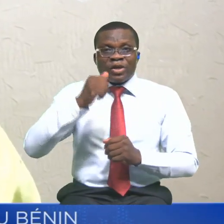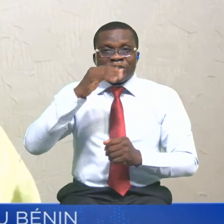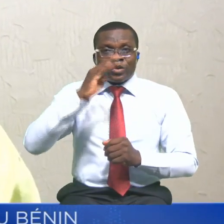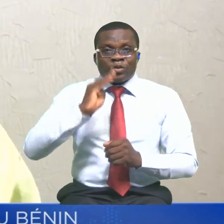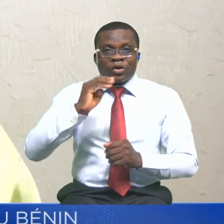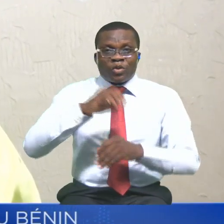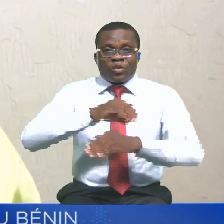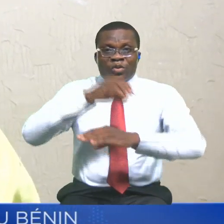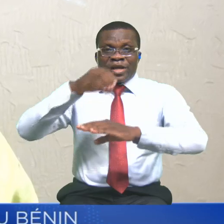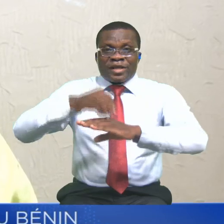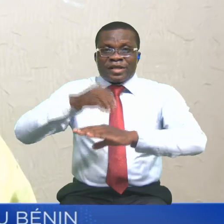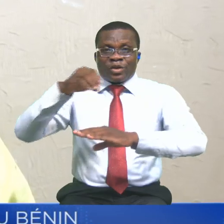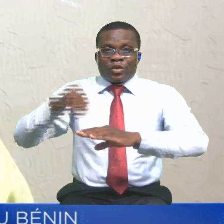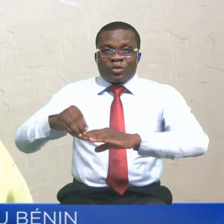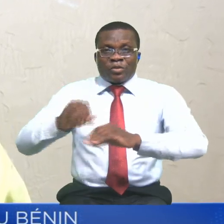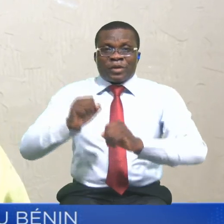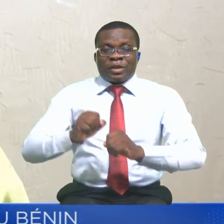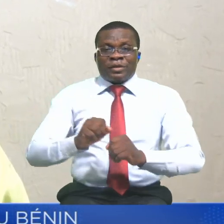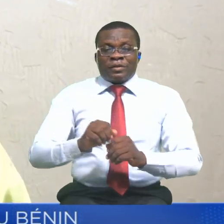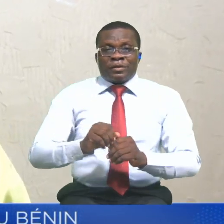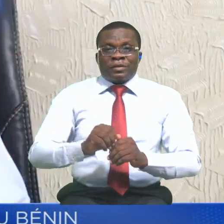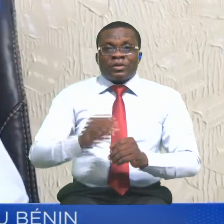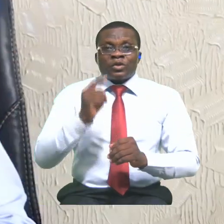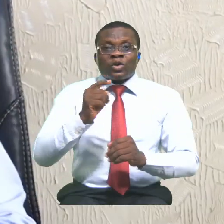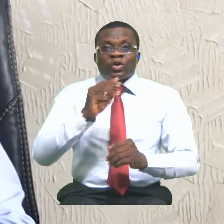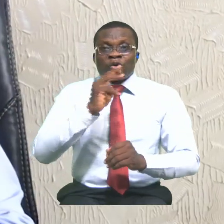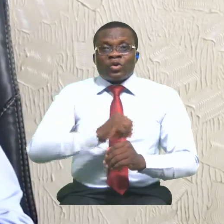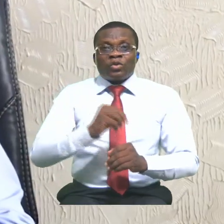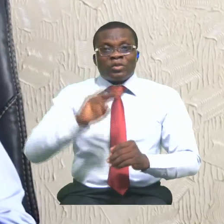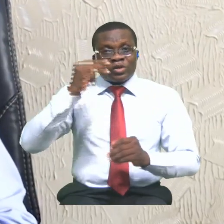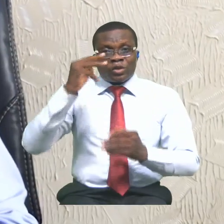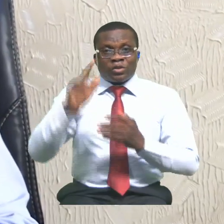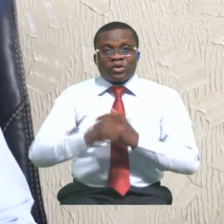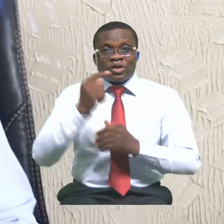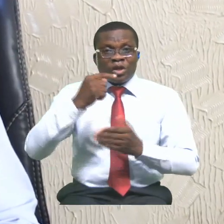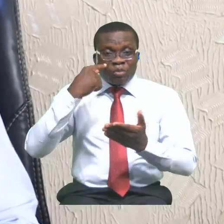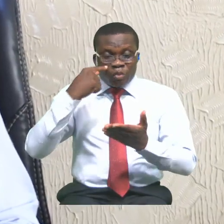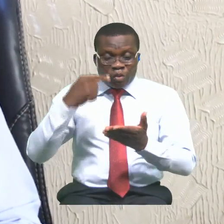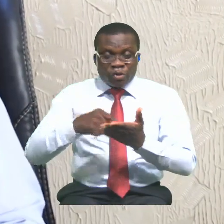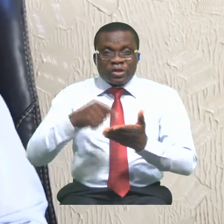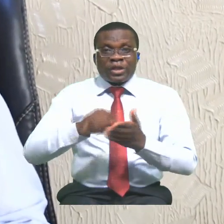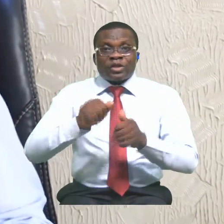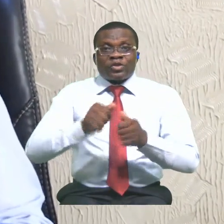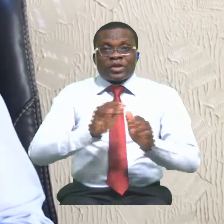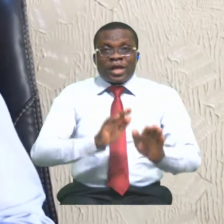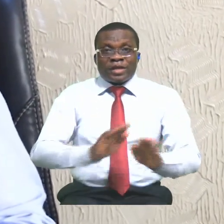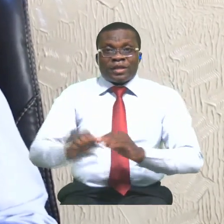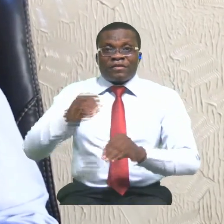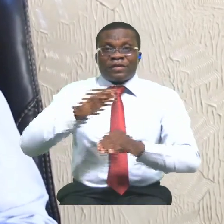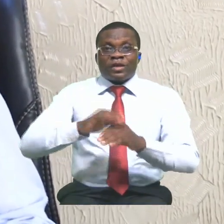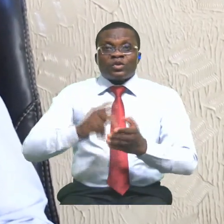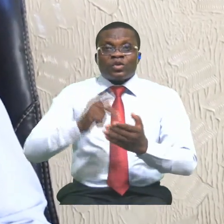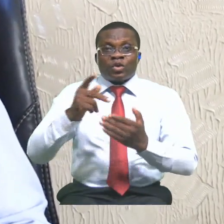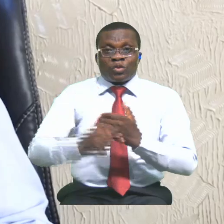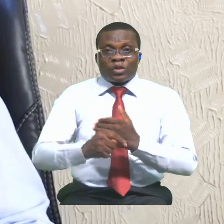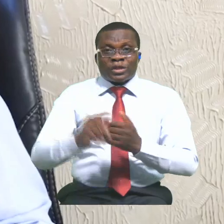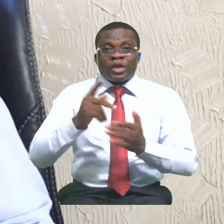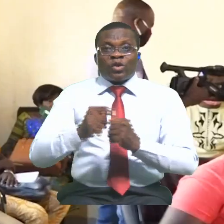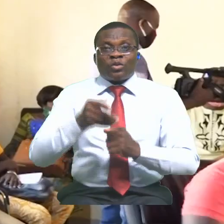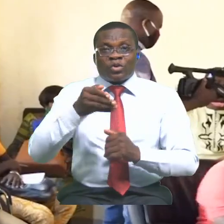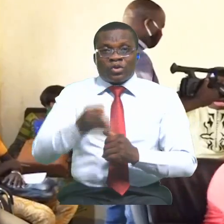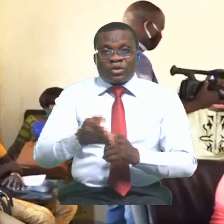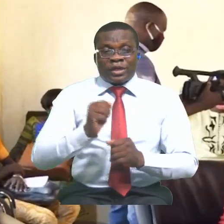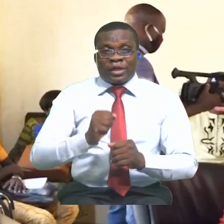des Collines, Papevir ABC. Une mission ministérielle pour constater les réalisations du projet sur le terrain. Le projet Papevir